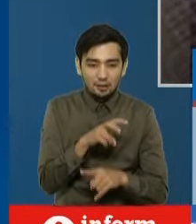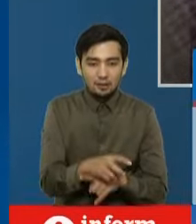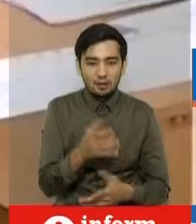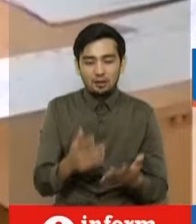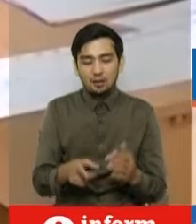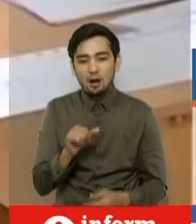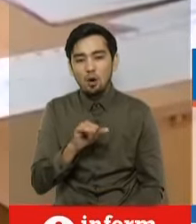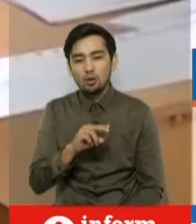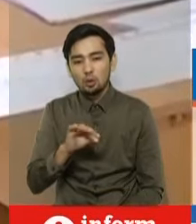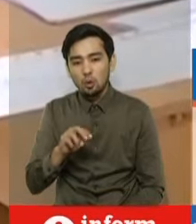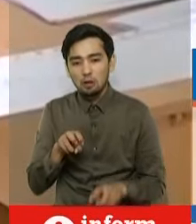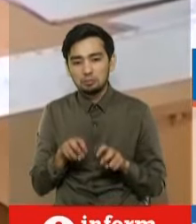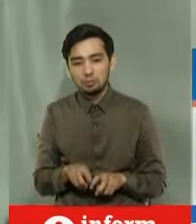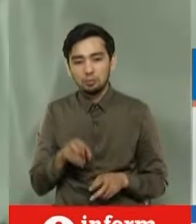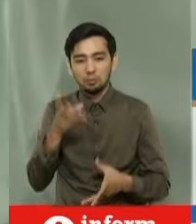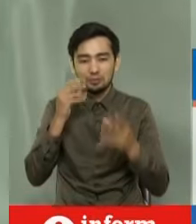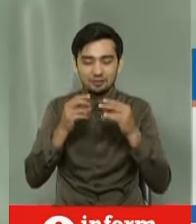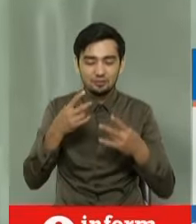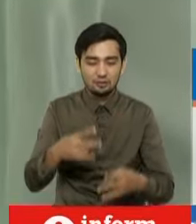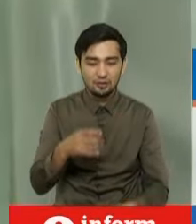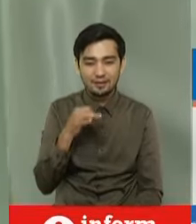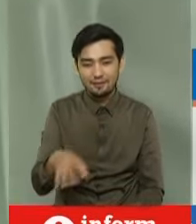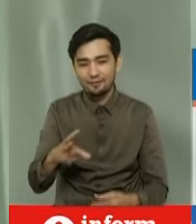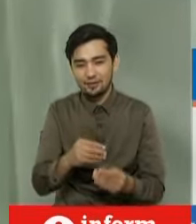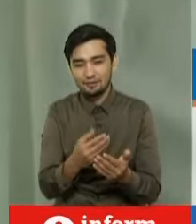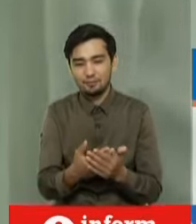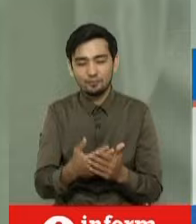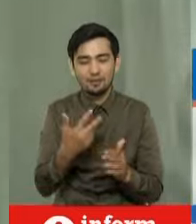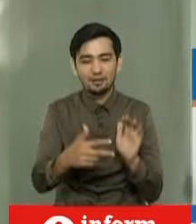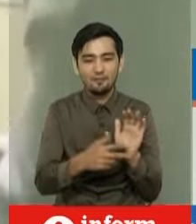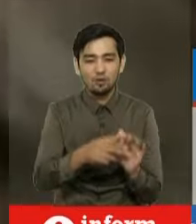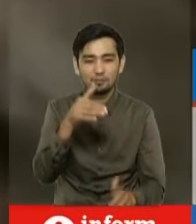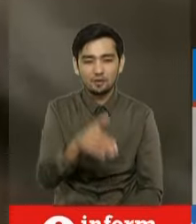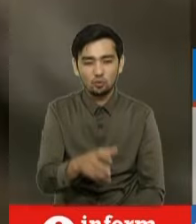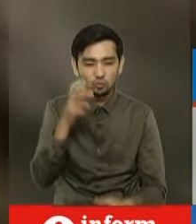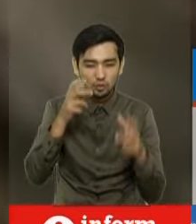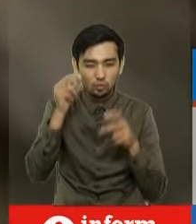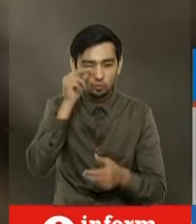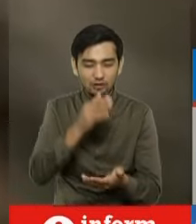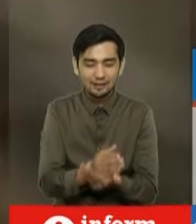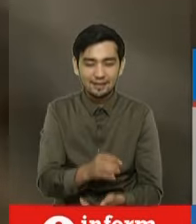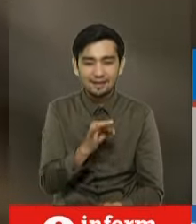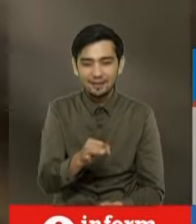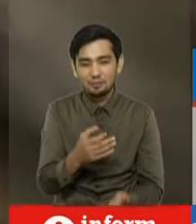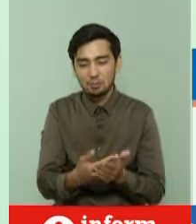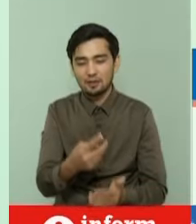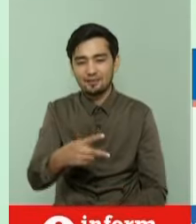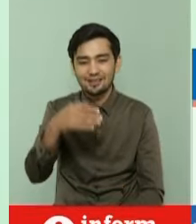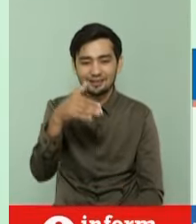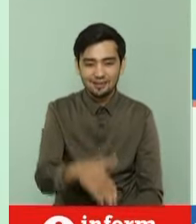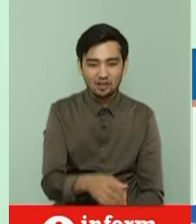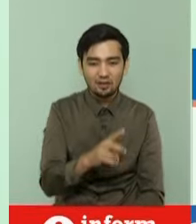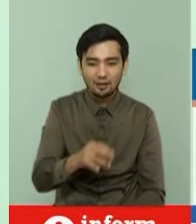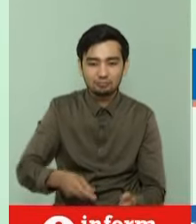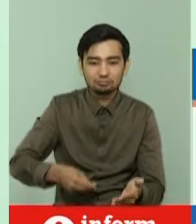в аудитории. Сегодня в 8 медвузах страны обучается более 38 тысяч студентов, из них более 20 тысяч на